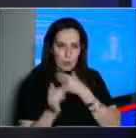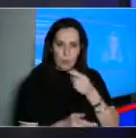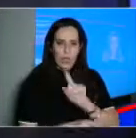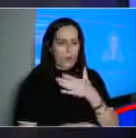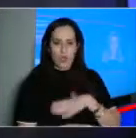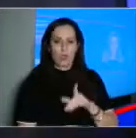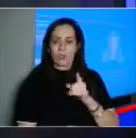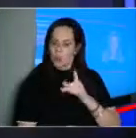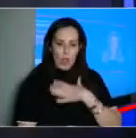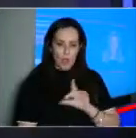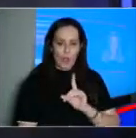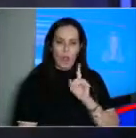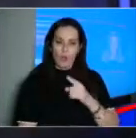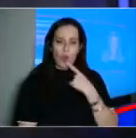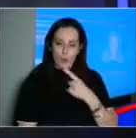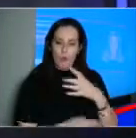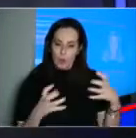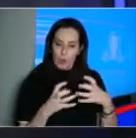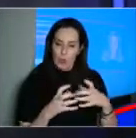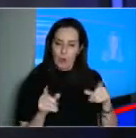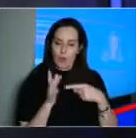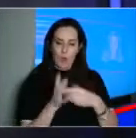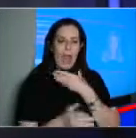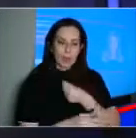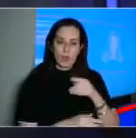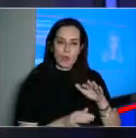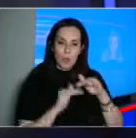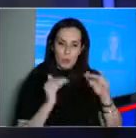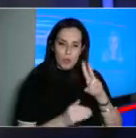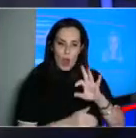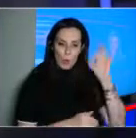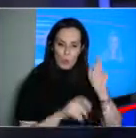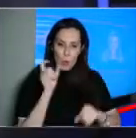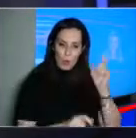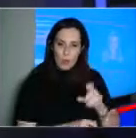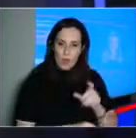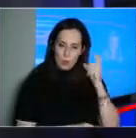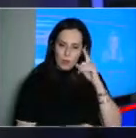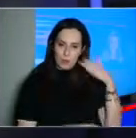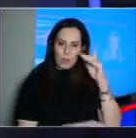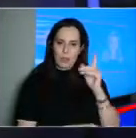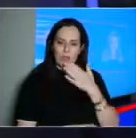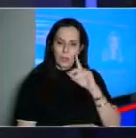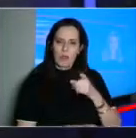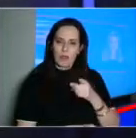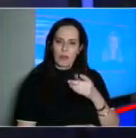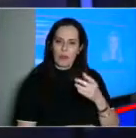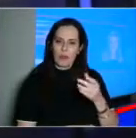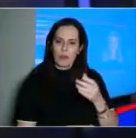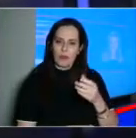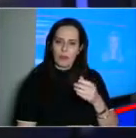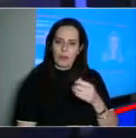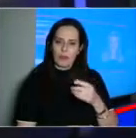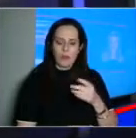שאני רוצה. זה לא מה שאני רוצה, אבל כשמדובר בקבוצה כמו אתיופים, שהם פחות מ2% באוכלוסייה, אני חושב שמדינת ישראל קודם כל צריכה לקחת כדור